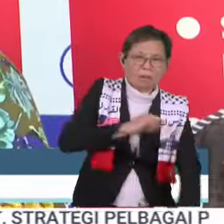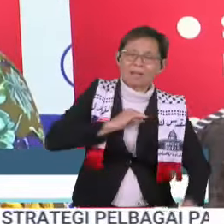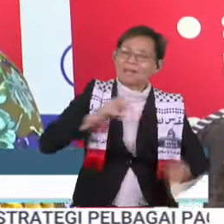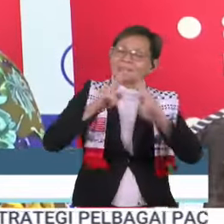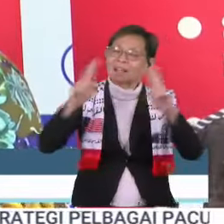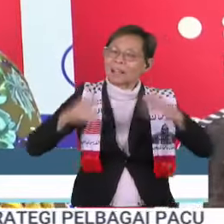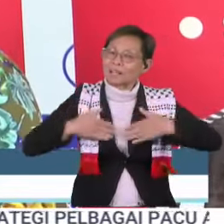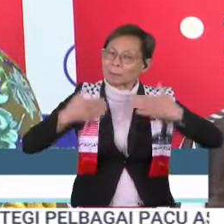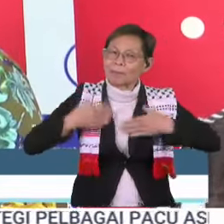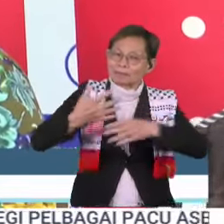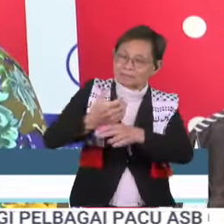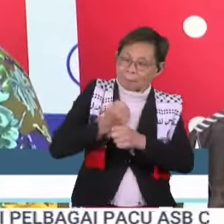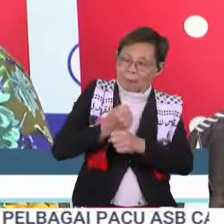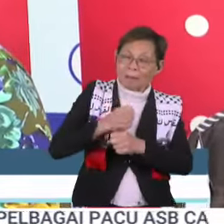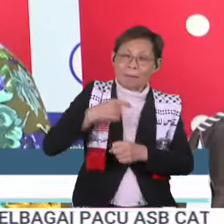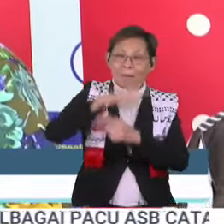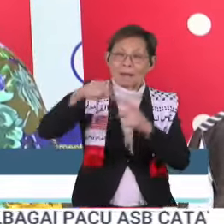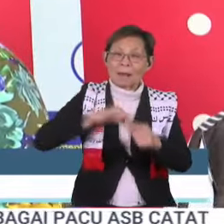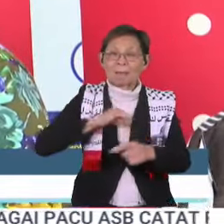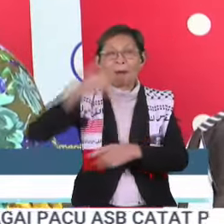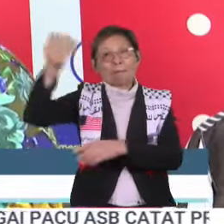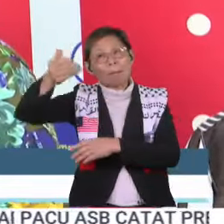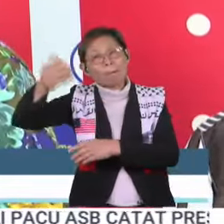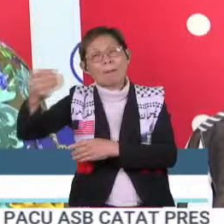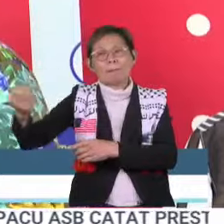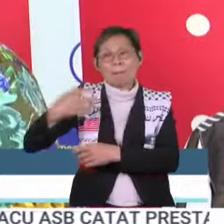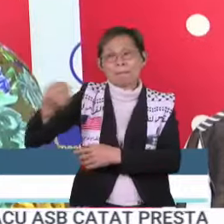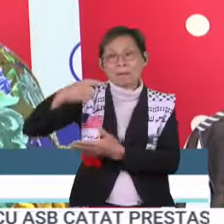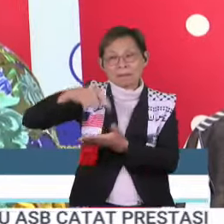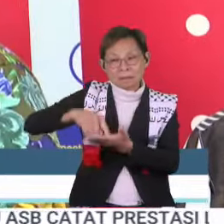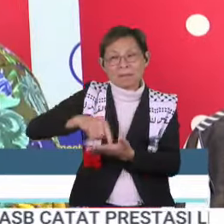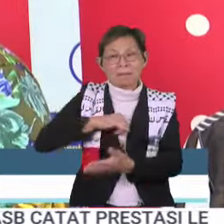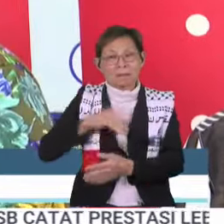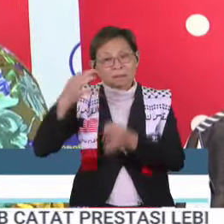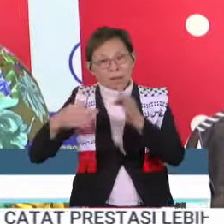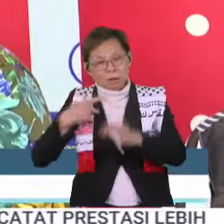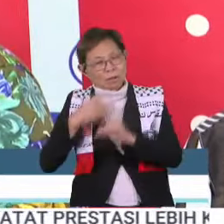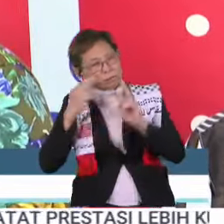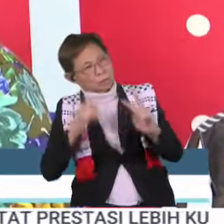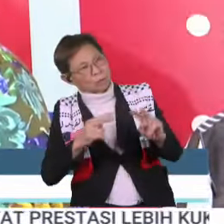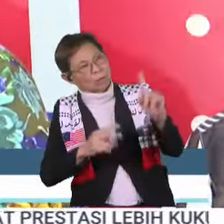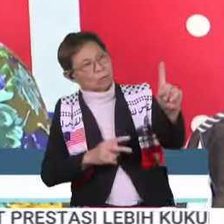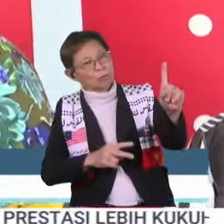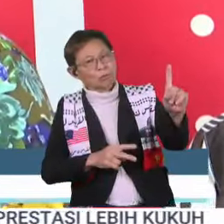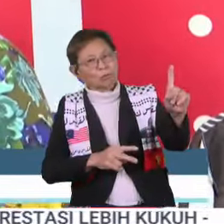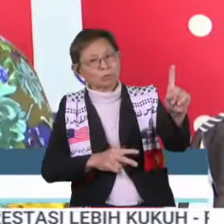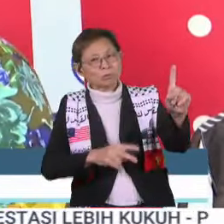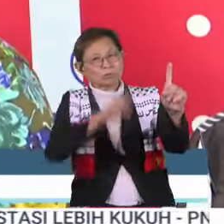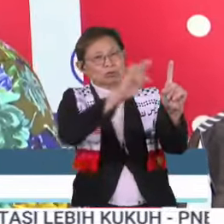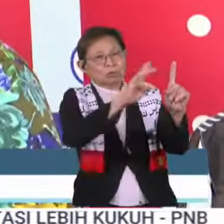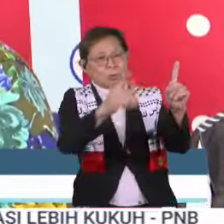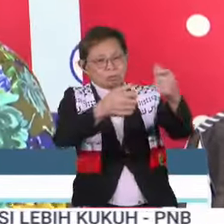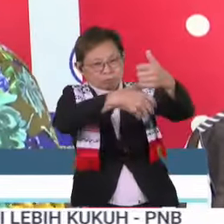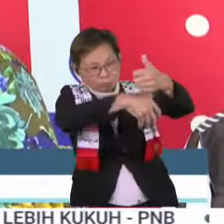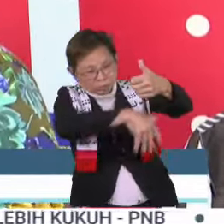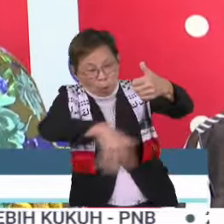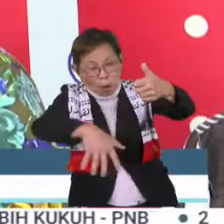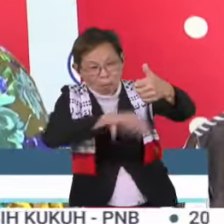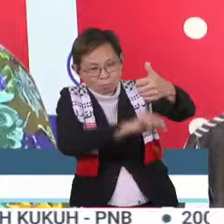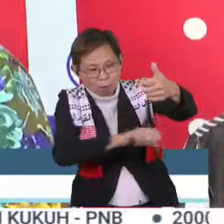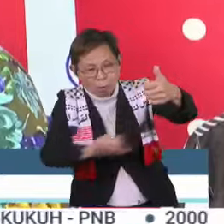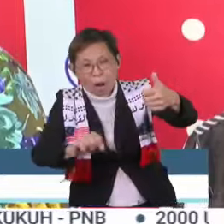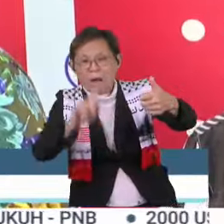gembira lah bila dapat briefing dengan maklum balas ini. Kalau kita tengok, ada 171 cawangan tekun di